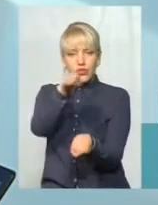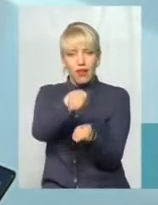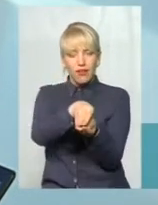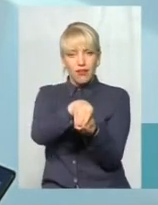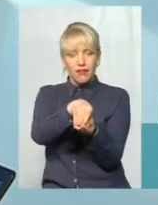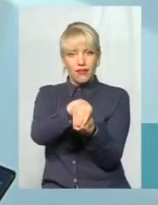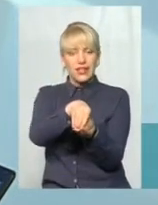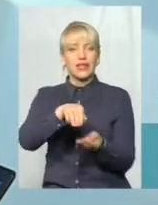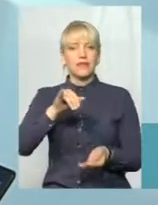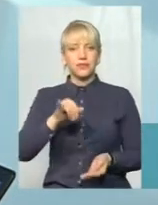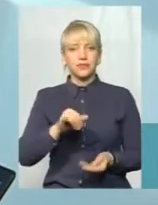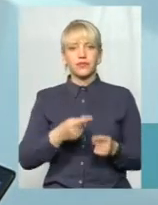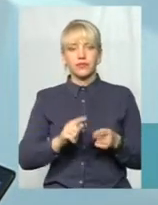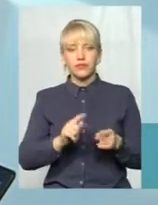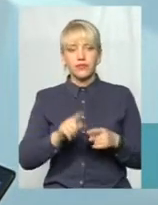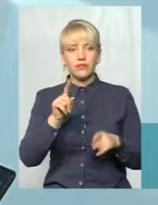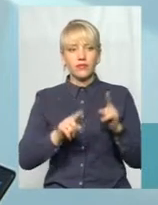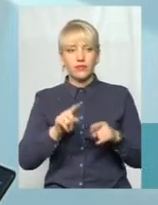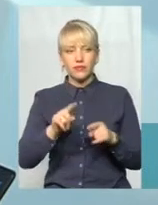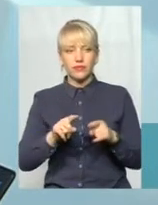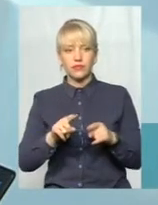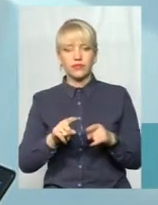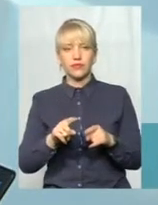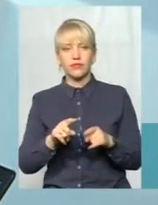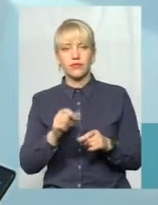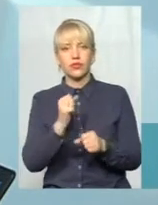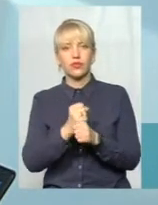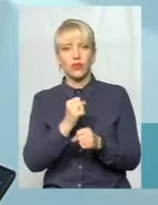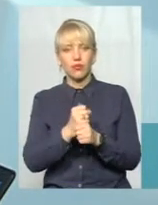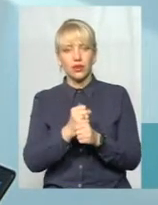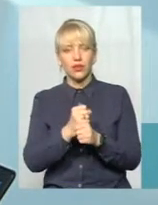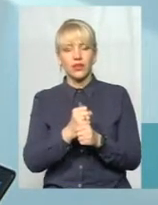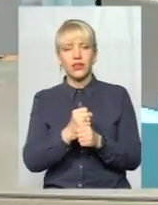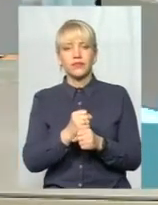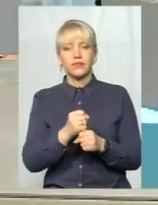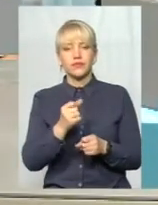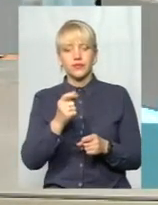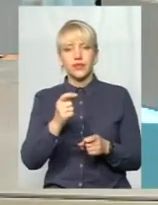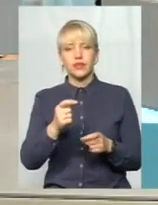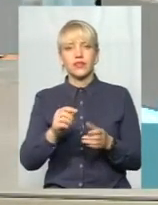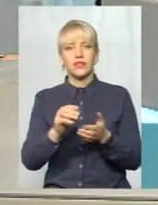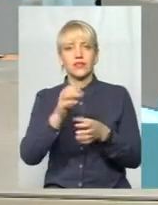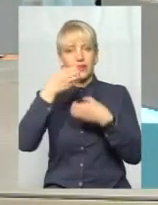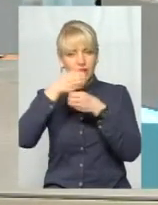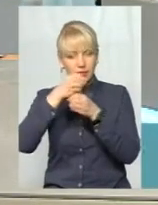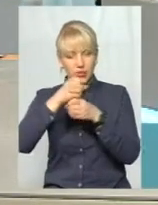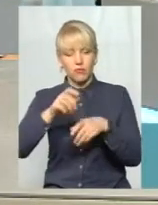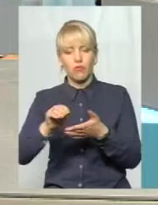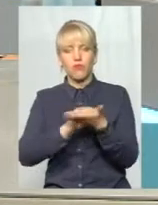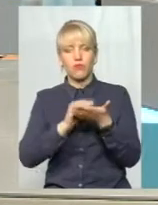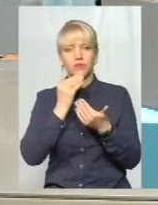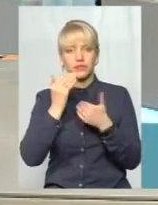батьки чи дружини, вони фактично робили або ексгумацію, або повторно зверталися, вони все одно не вірили, що